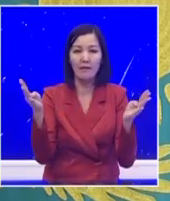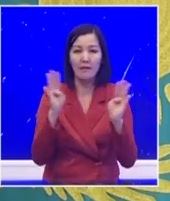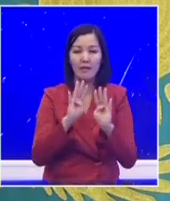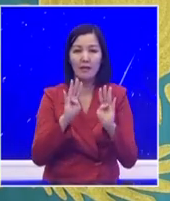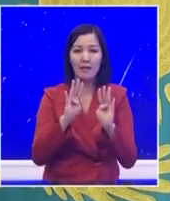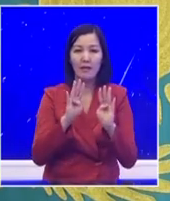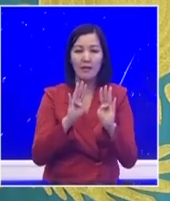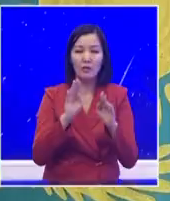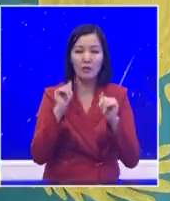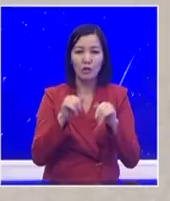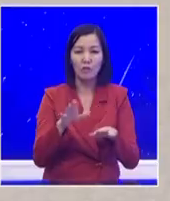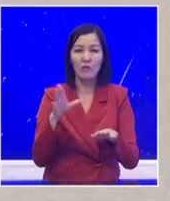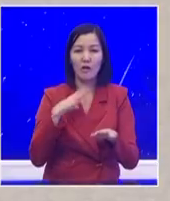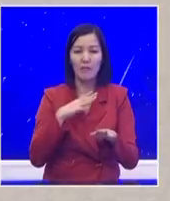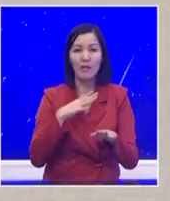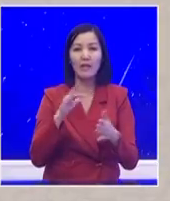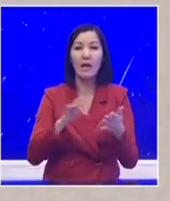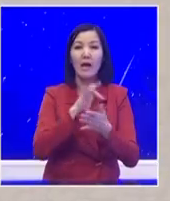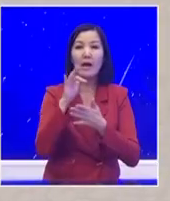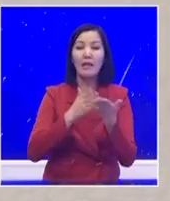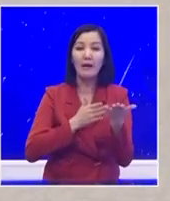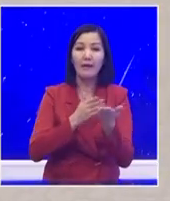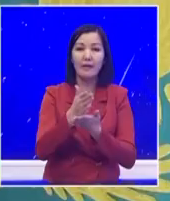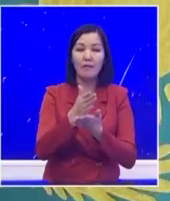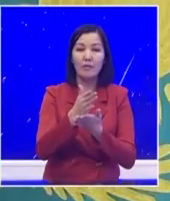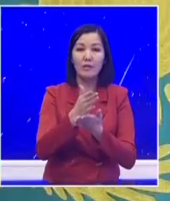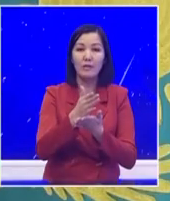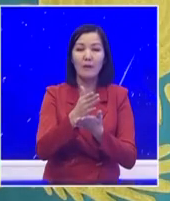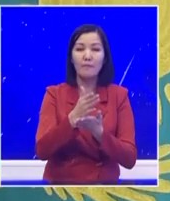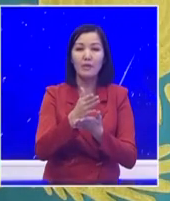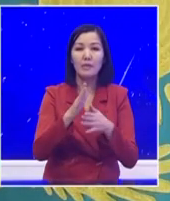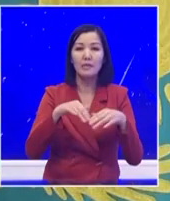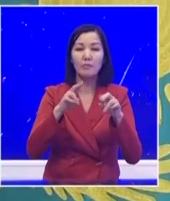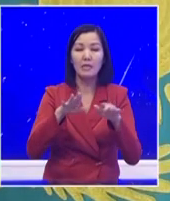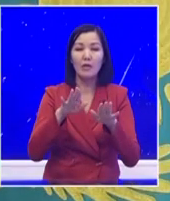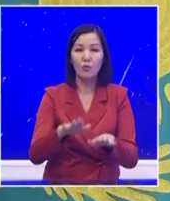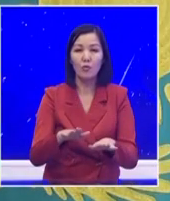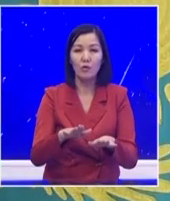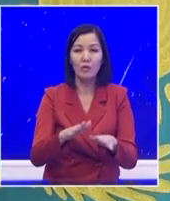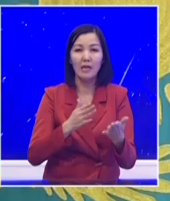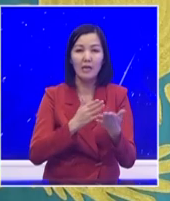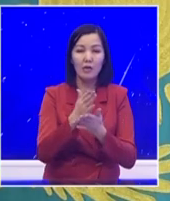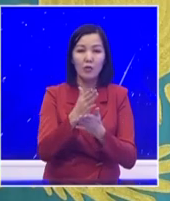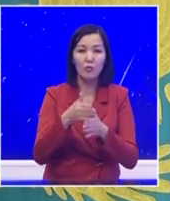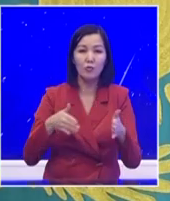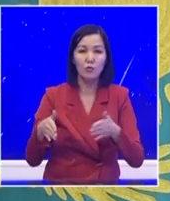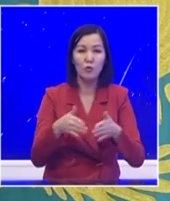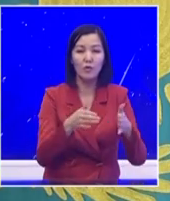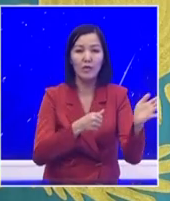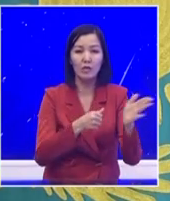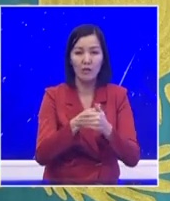шешім қабылдады. Қалаға кіреберісте блокпосттар қойылып, кіру жолдары